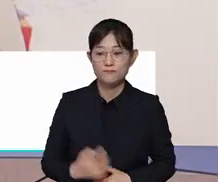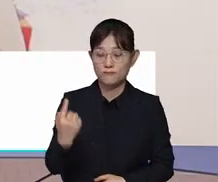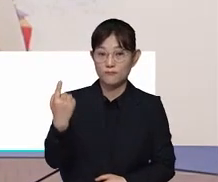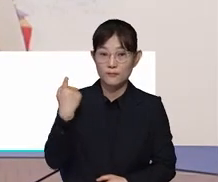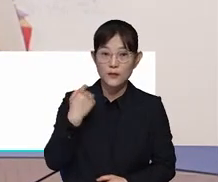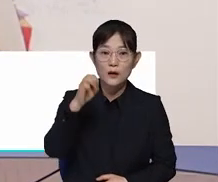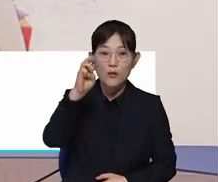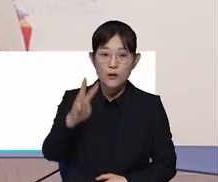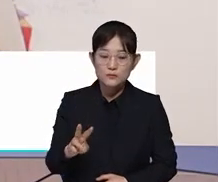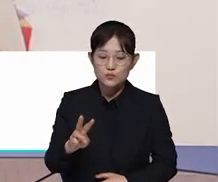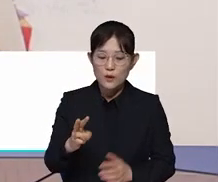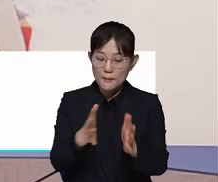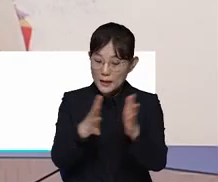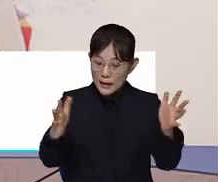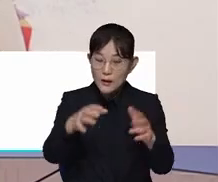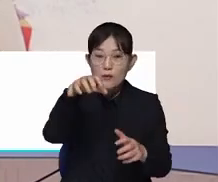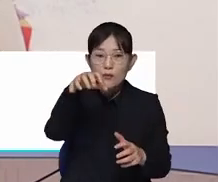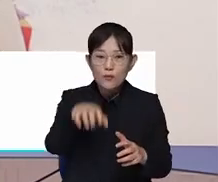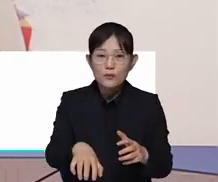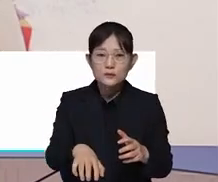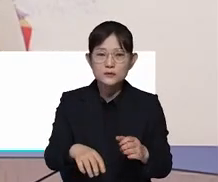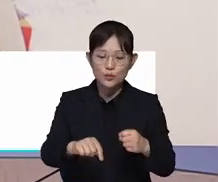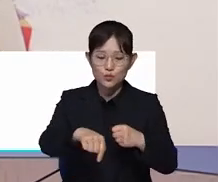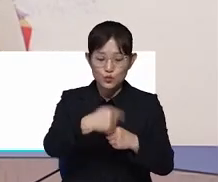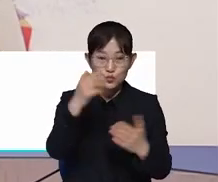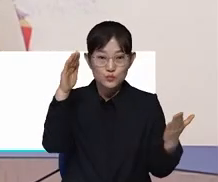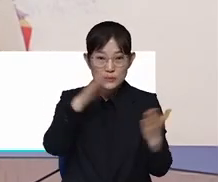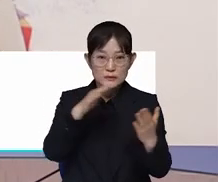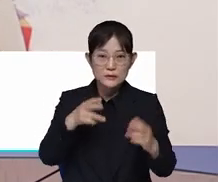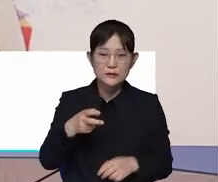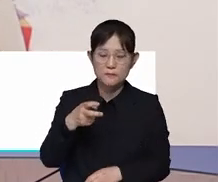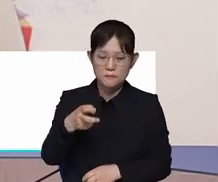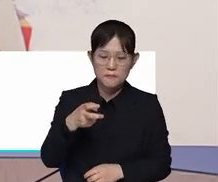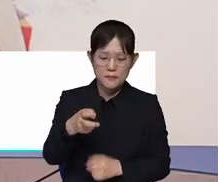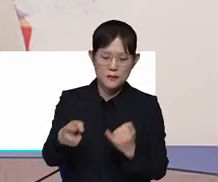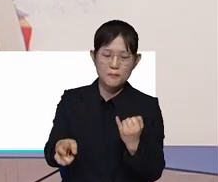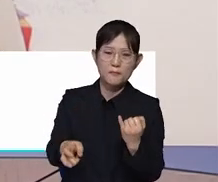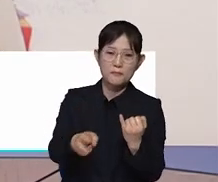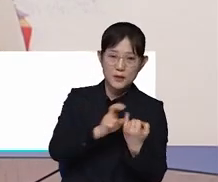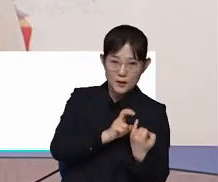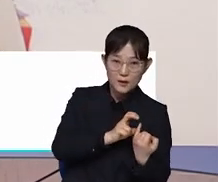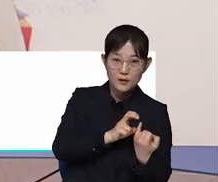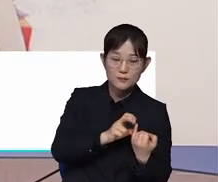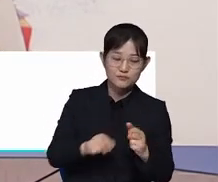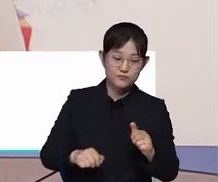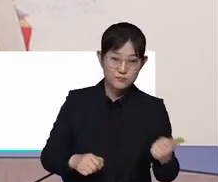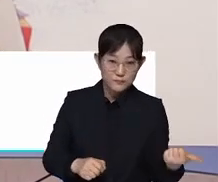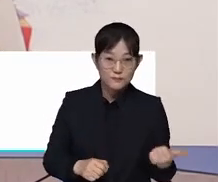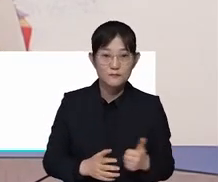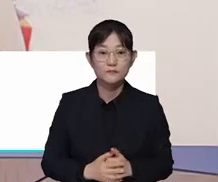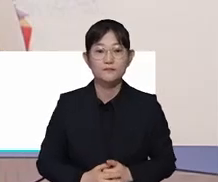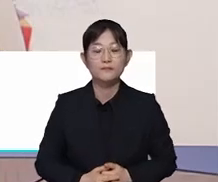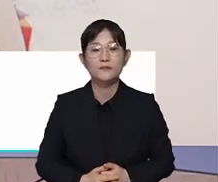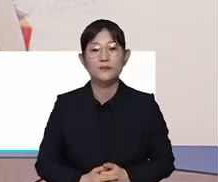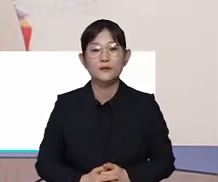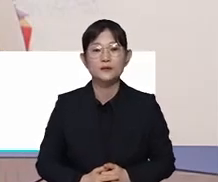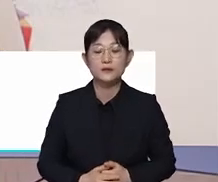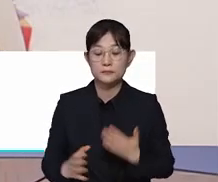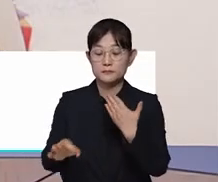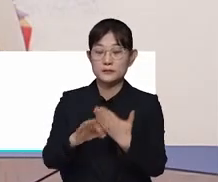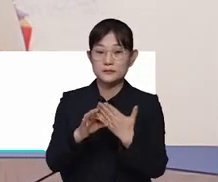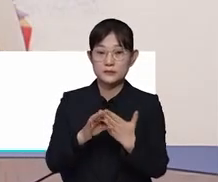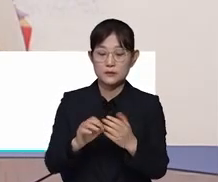어제 광주의 한 아파트 단지에서 초등학생이 청소 차량에 치여 숨졌는데요. 사고 현장에 마련된 임시